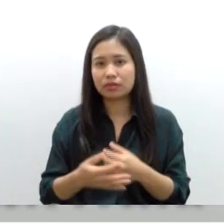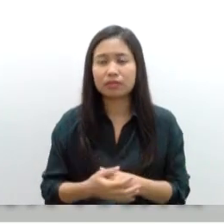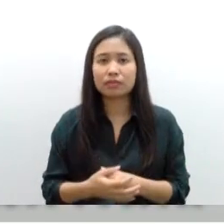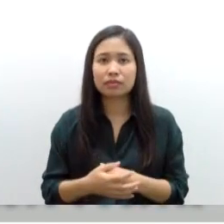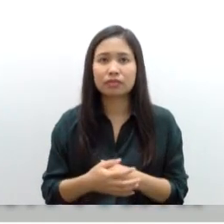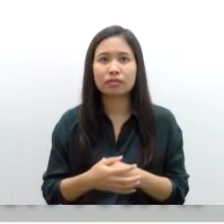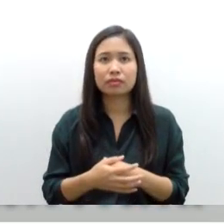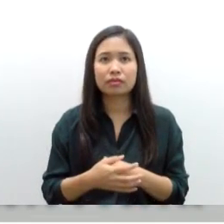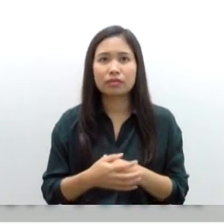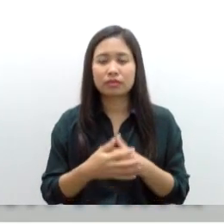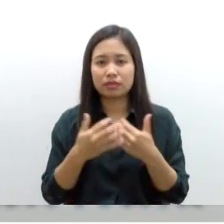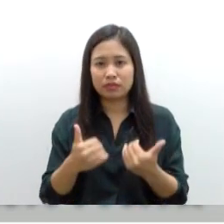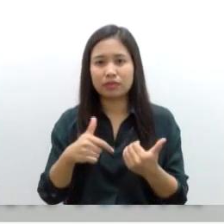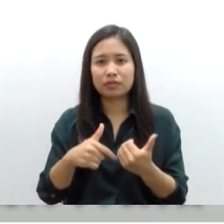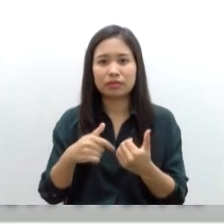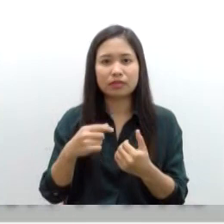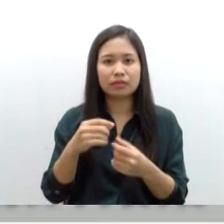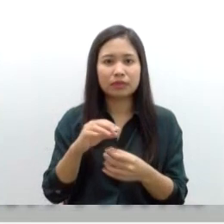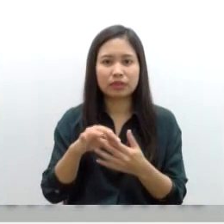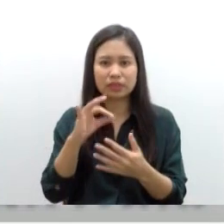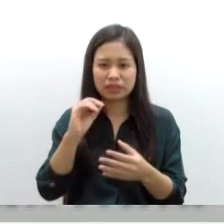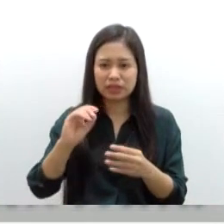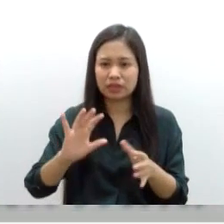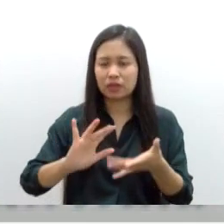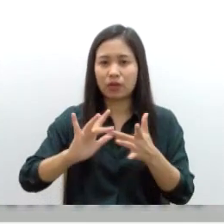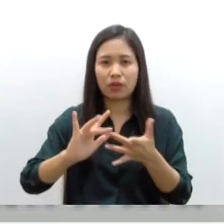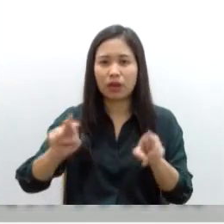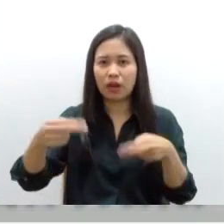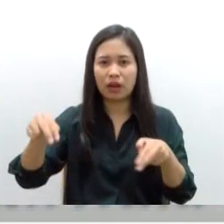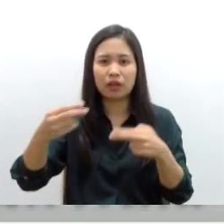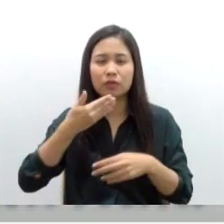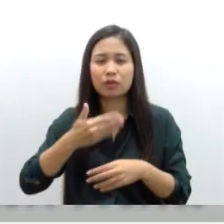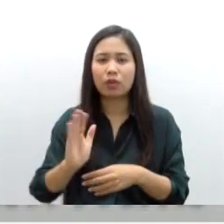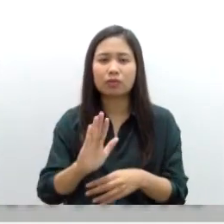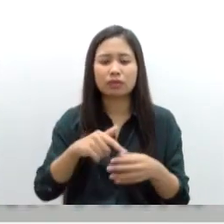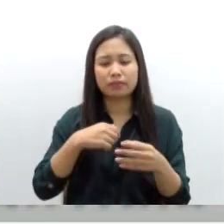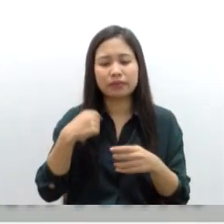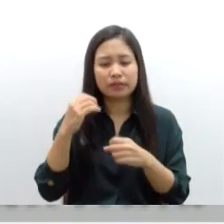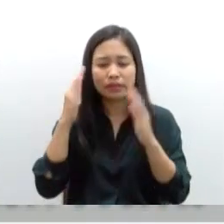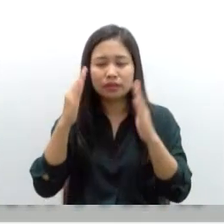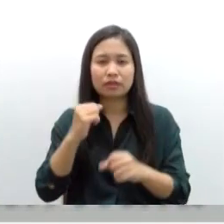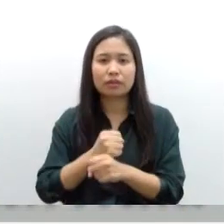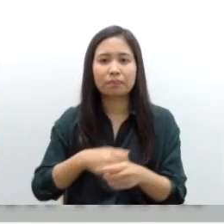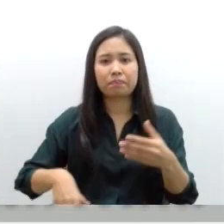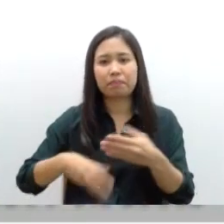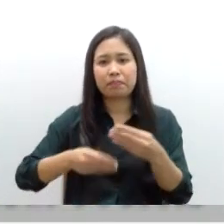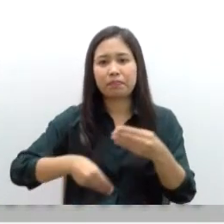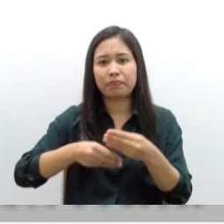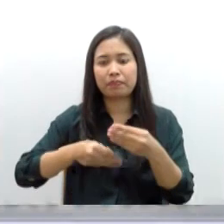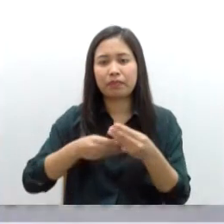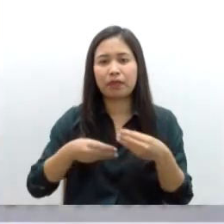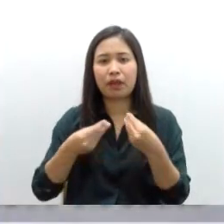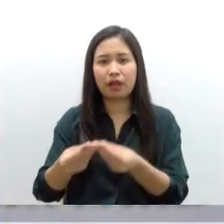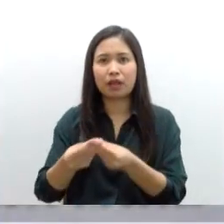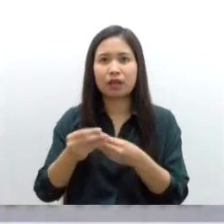ต้องซื้อทีวีไม่บอกไม่มีก็ไม่เป็นไรเราก็ใช้วิธีการแก้ปัญหาภายในหรอกทีวีนี่นะครับเรื่องสองคือออนไลน์ออน